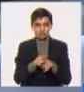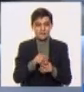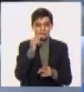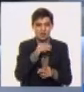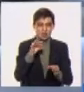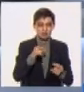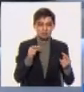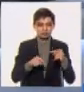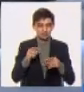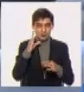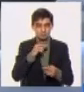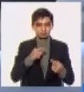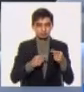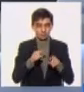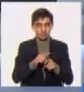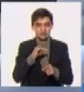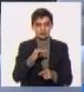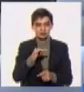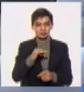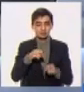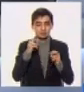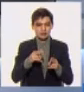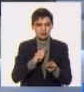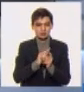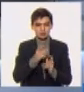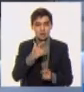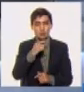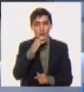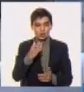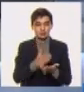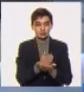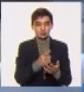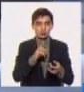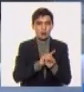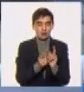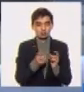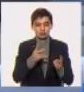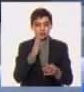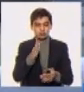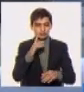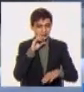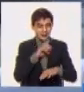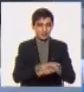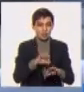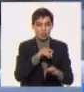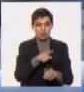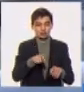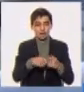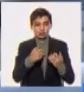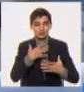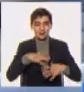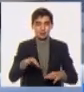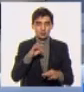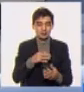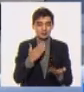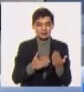будет проецироваться на госструктуру. Таким образом, госоргану, наоборот, придется доказывать то, что он не совершал правонарушения,